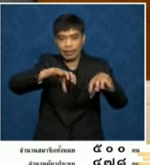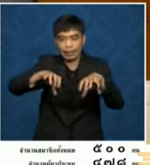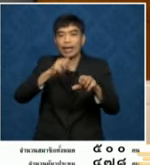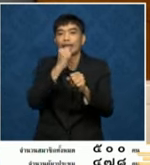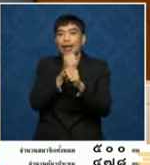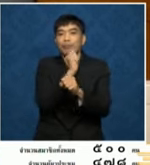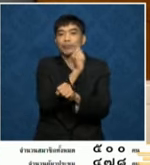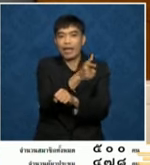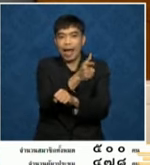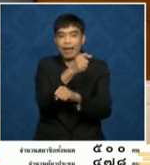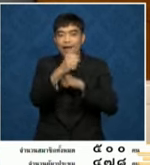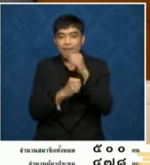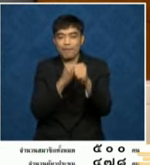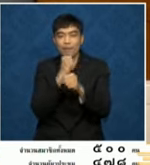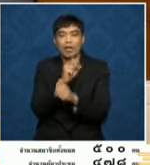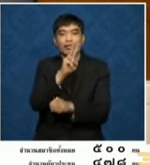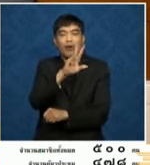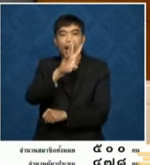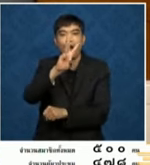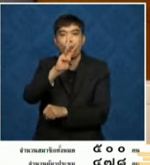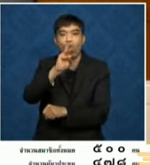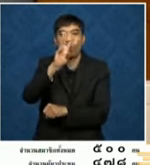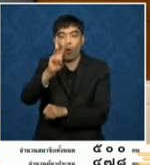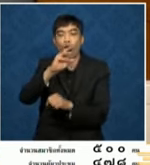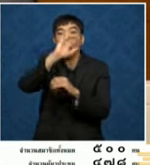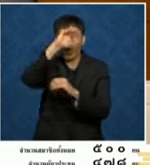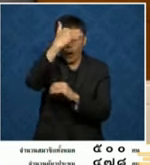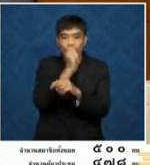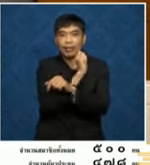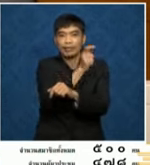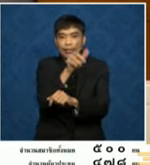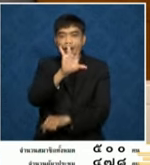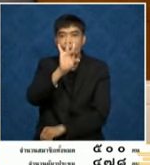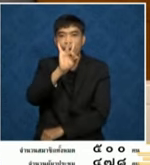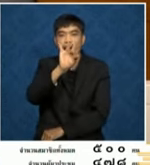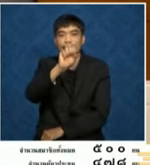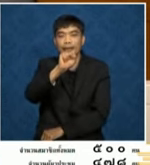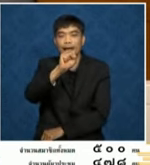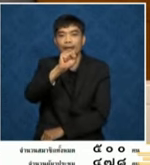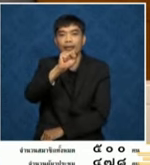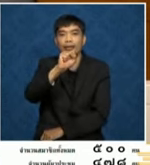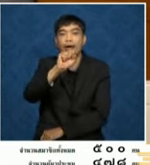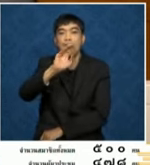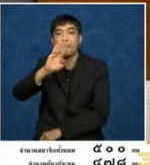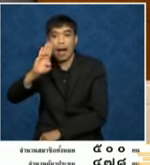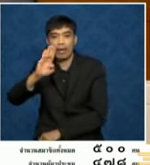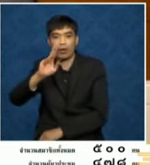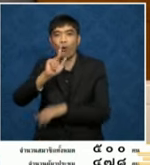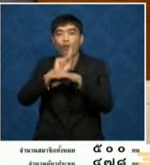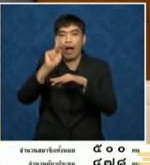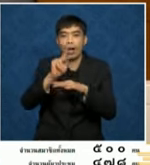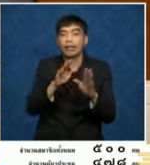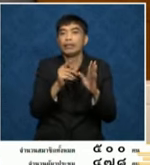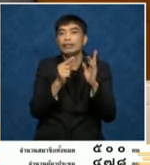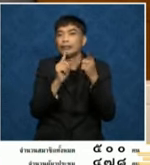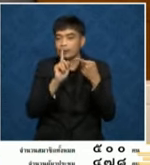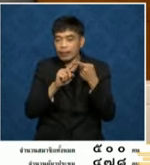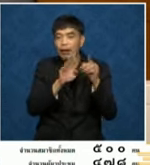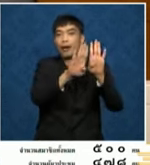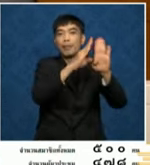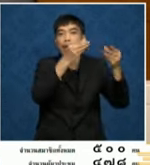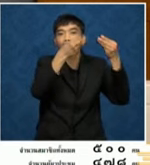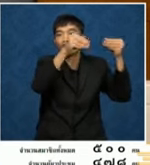ำปี2566ไปพรางก่อนนะครับ2รายการครับ800,000บาทเศษเท่านั้นเองครับ1คือการเปลี่ยนกระจกหน้าต่างนะครับ